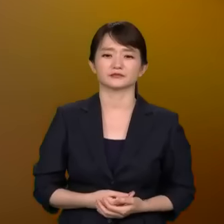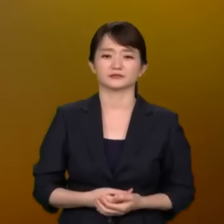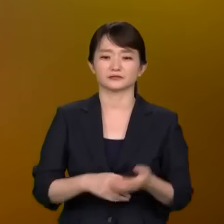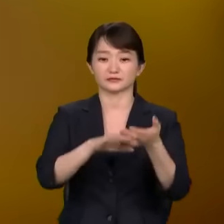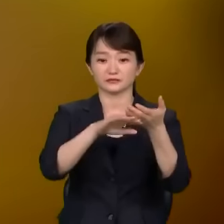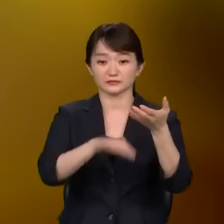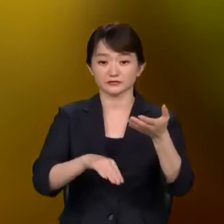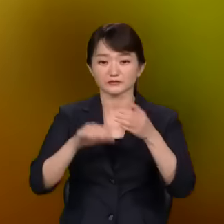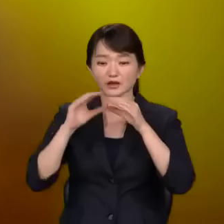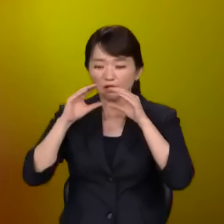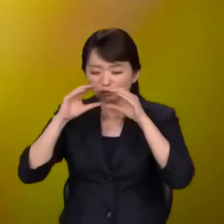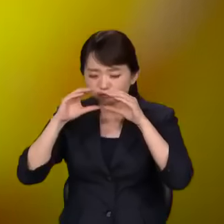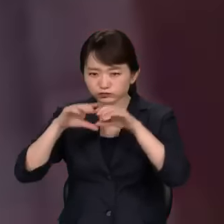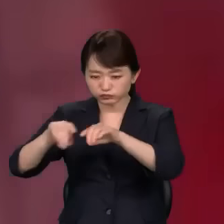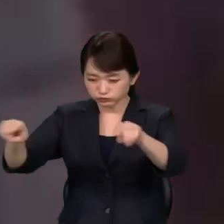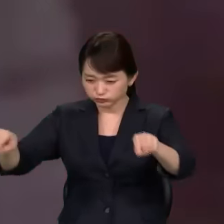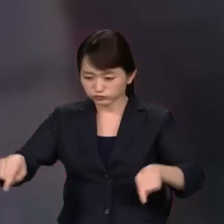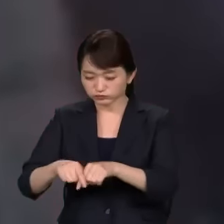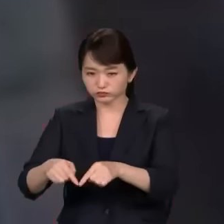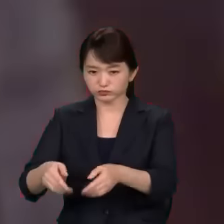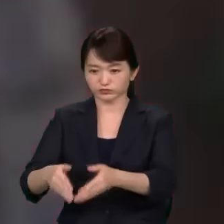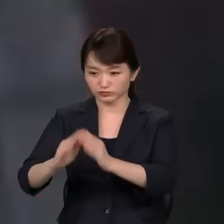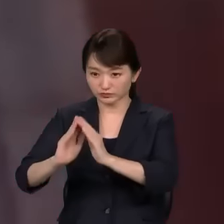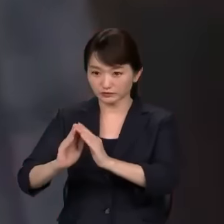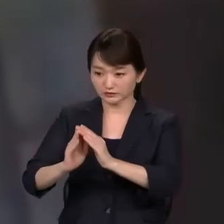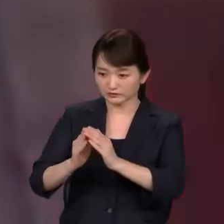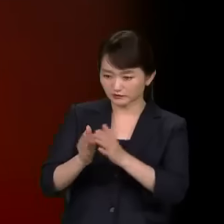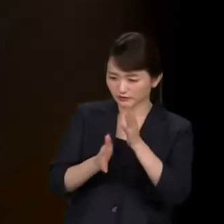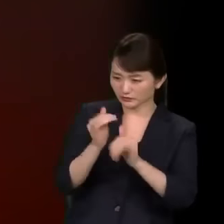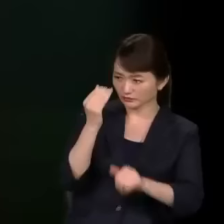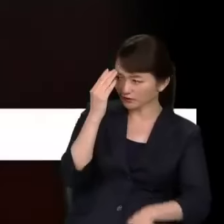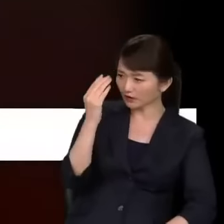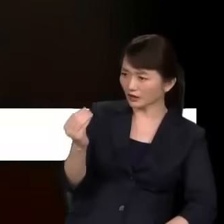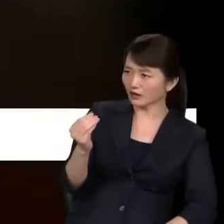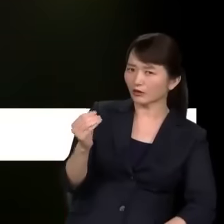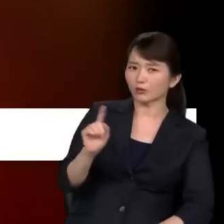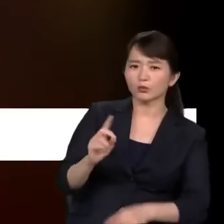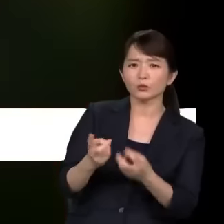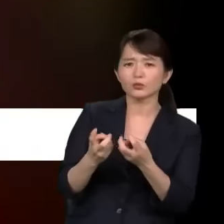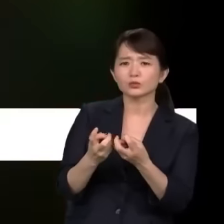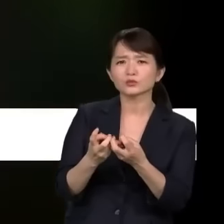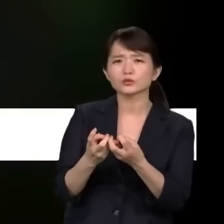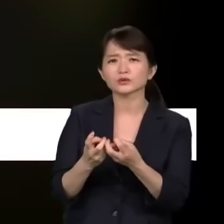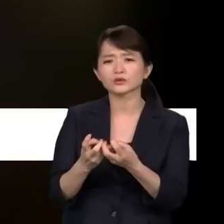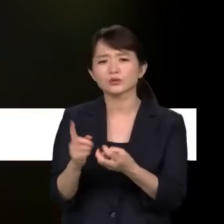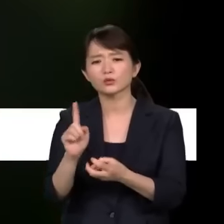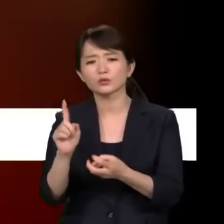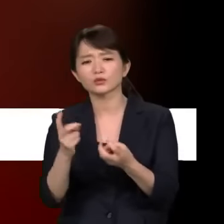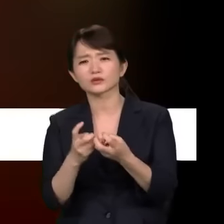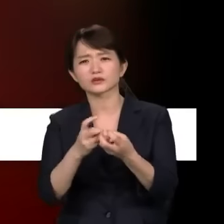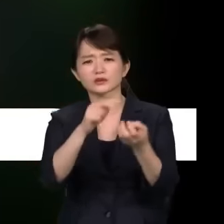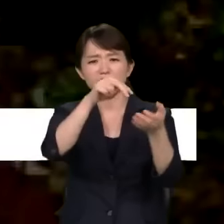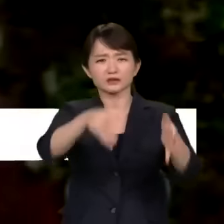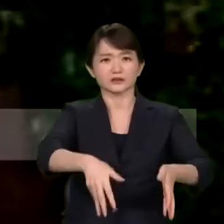밑에선 에어매트를 설치했고 시민들은 떨며 바라봤습니다. 뛰어내려야 되겠다. 안 되겠다. 뛰어내려야